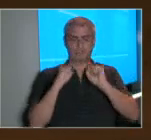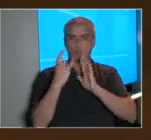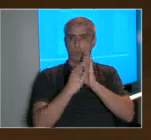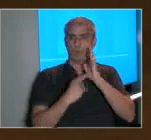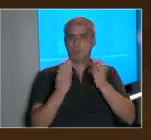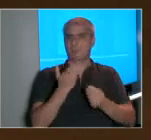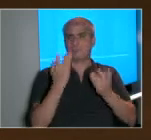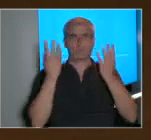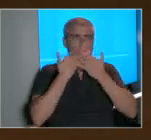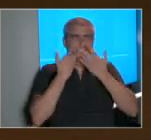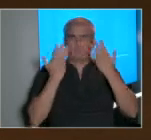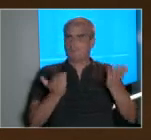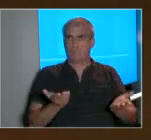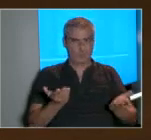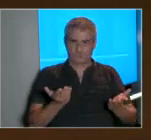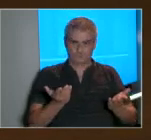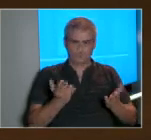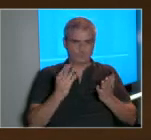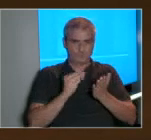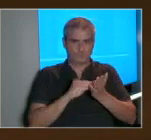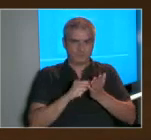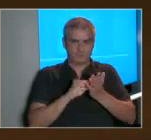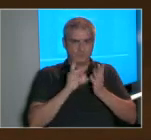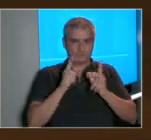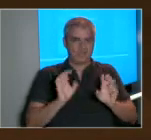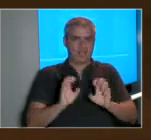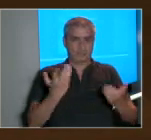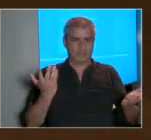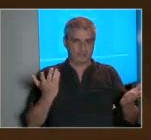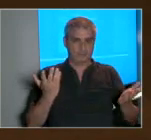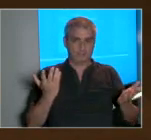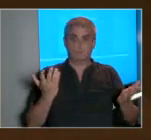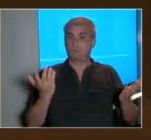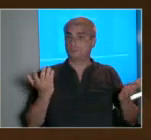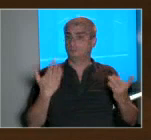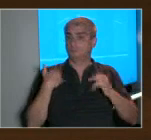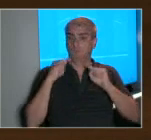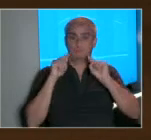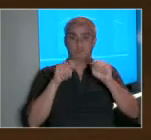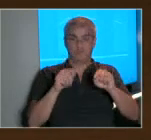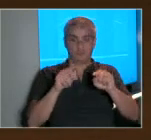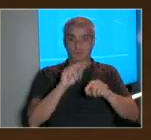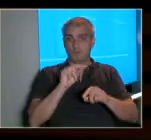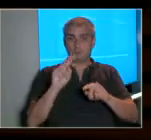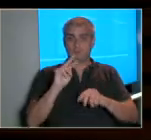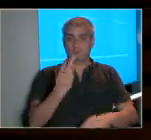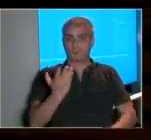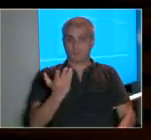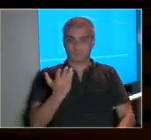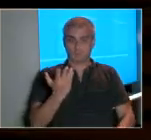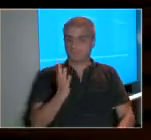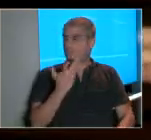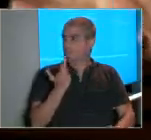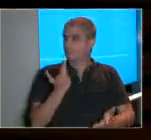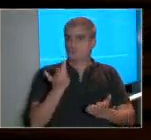את הדבר הברור מאליו? מדוע צריך לעצבן? זה מוביל אותי לסוגיה השנייה.